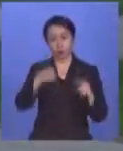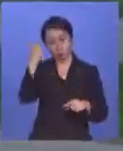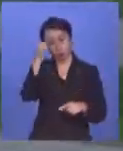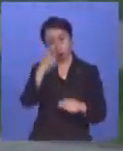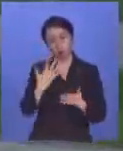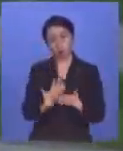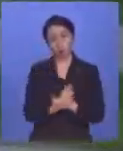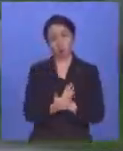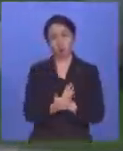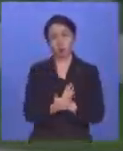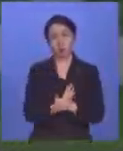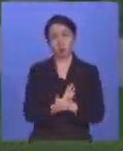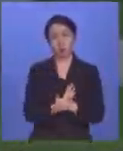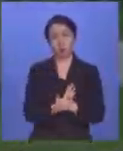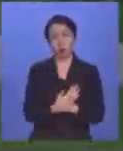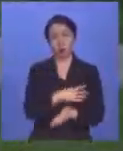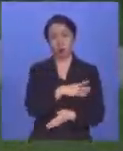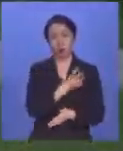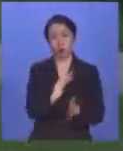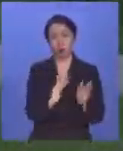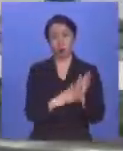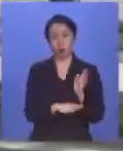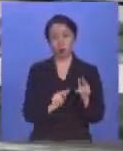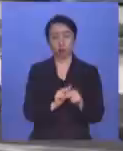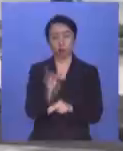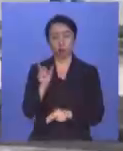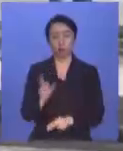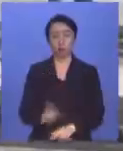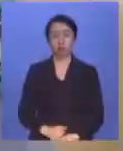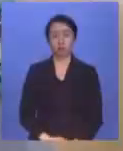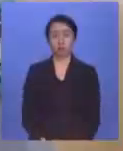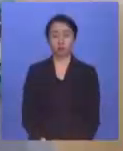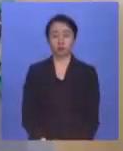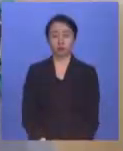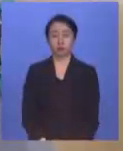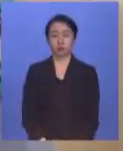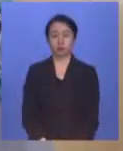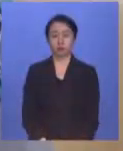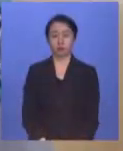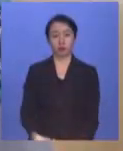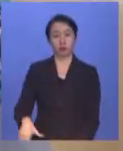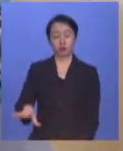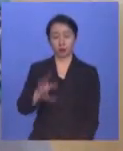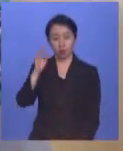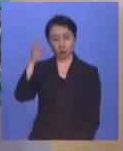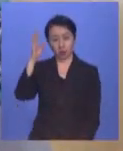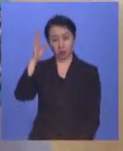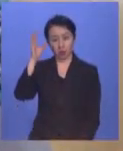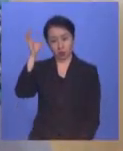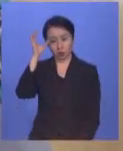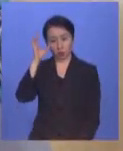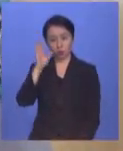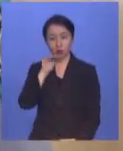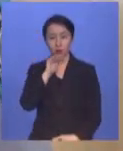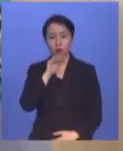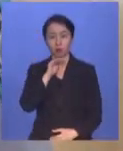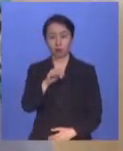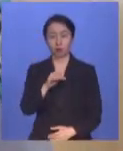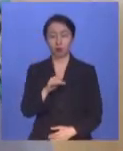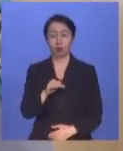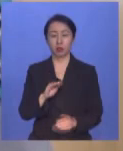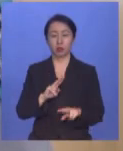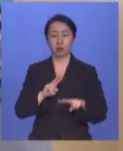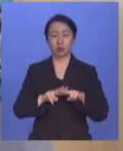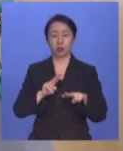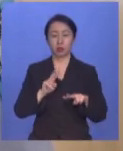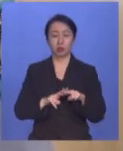на следующий год подобраны 90 обучающихся. Вся теория, практика, все проходит на территории